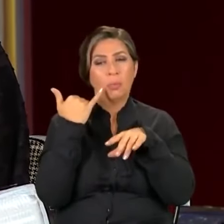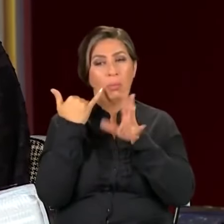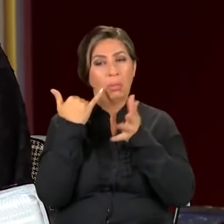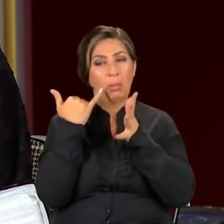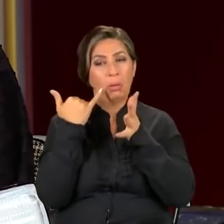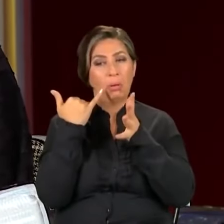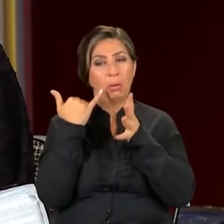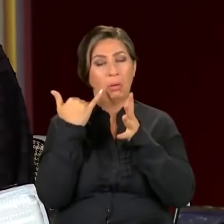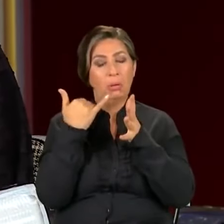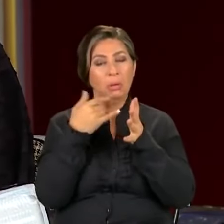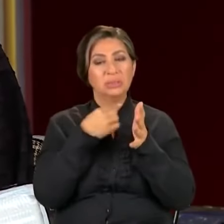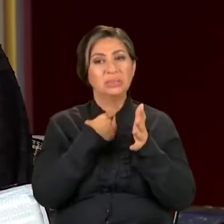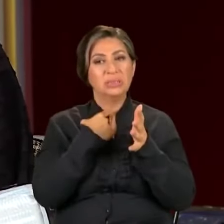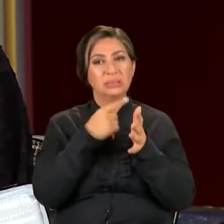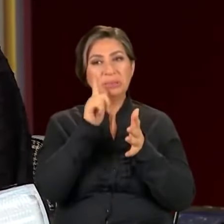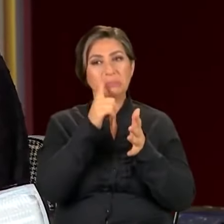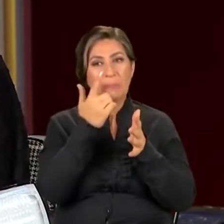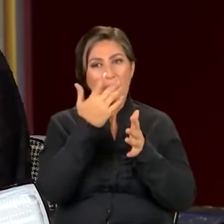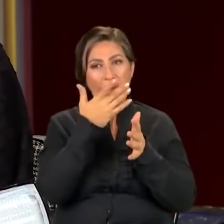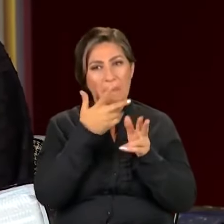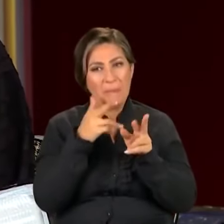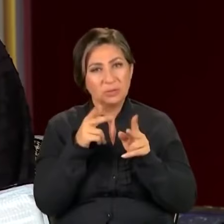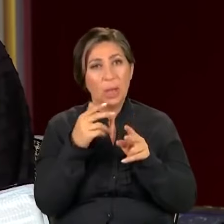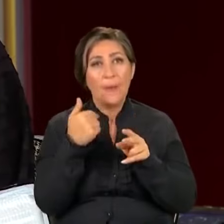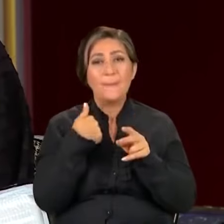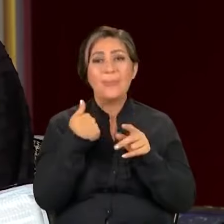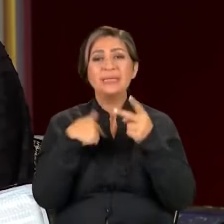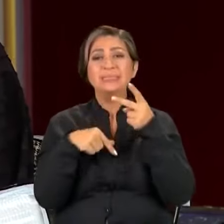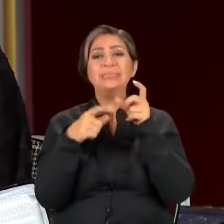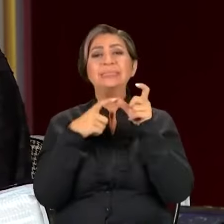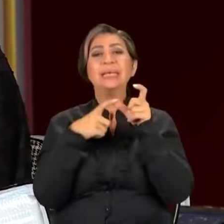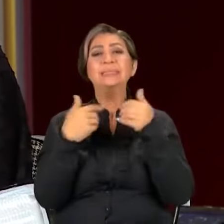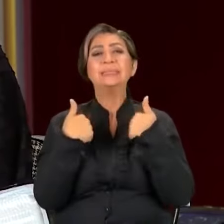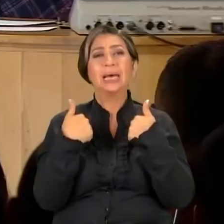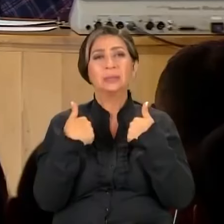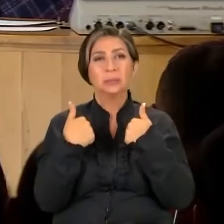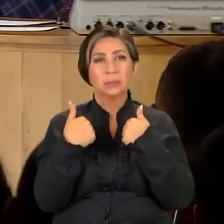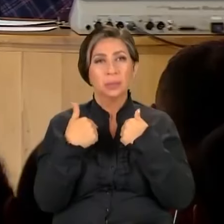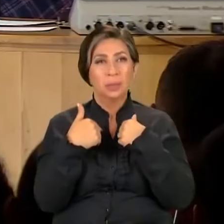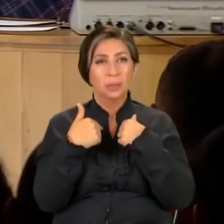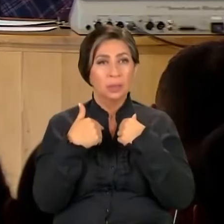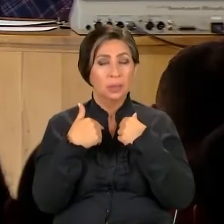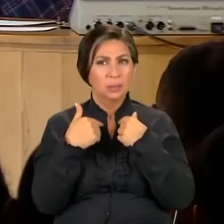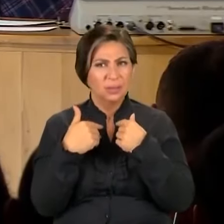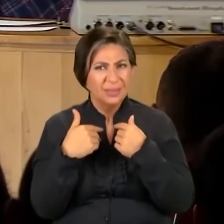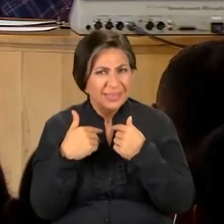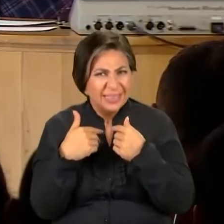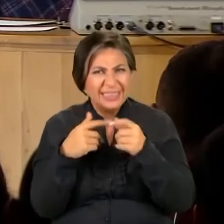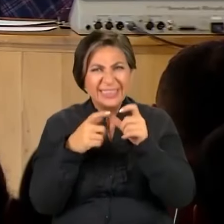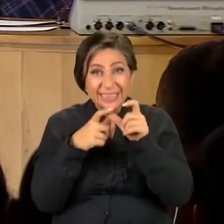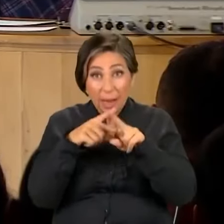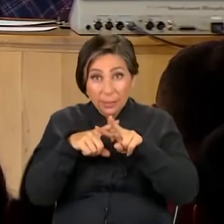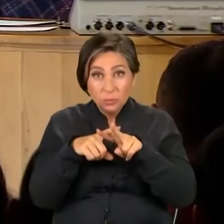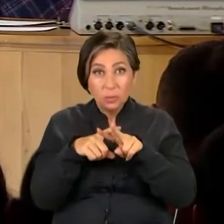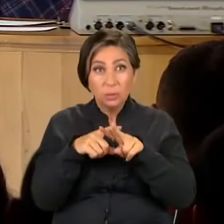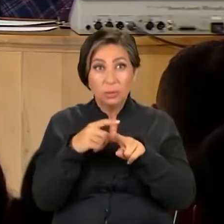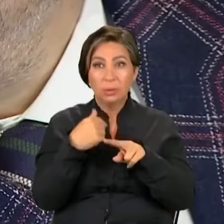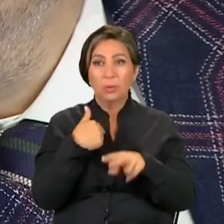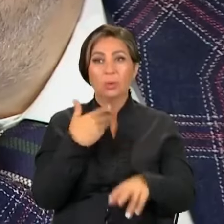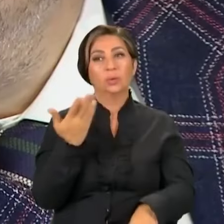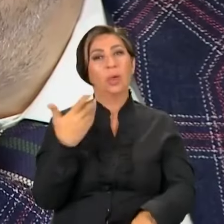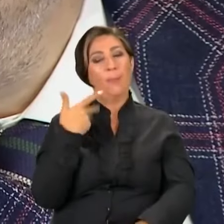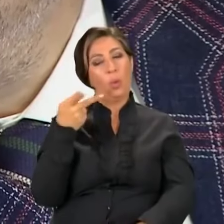Allah dedim. Hani sesi benzeteceğim ama ben dedi Sezen dedi. Tabii. Sezen Aksu dedi. Ben dedim